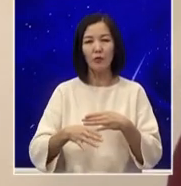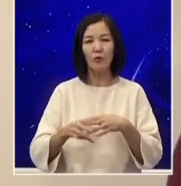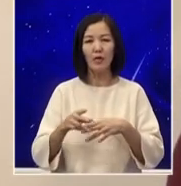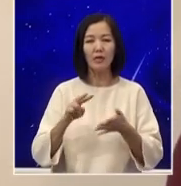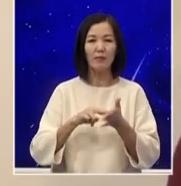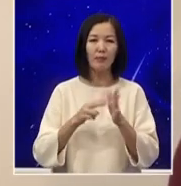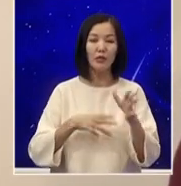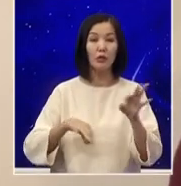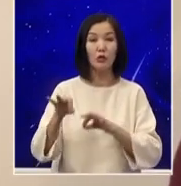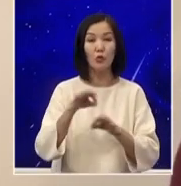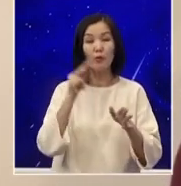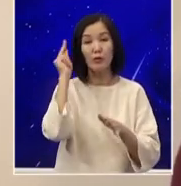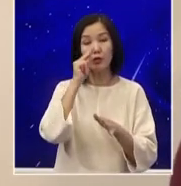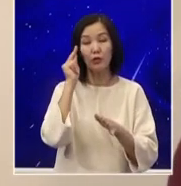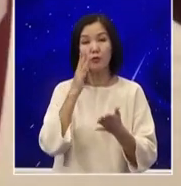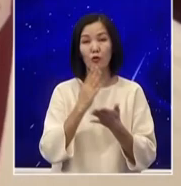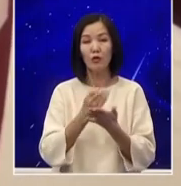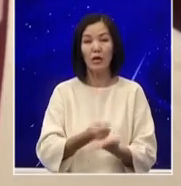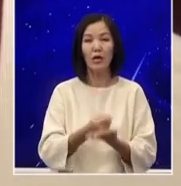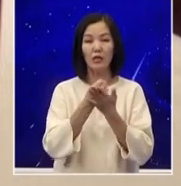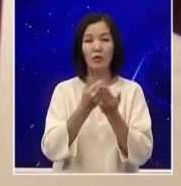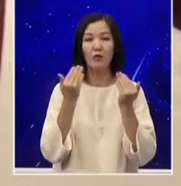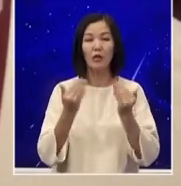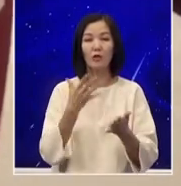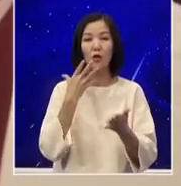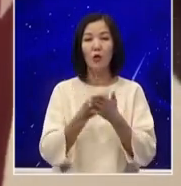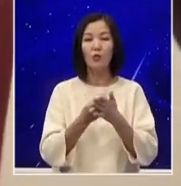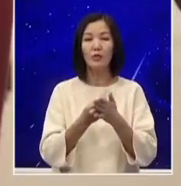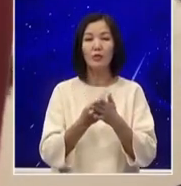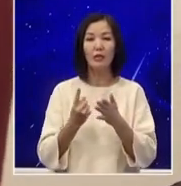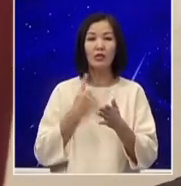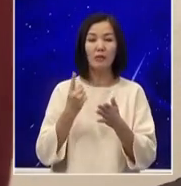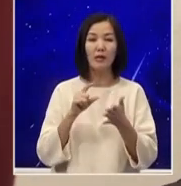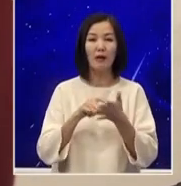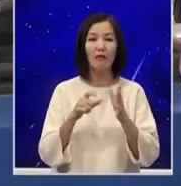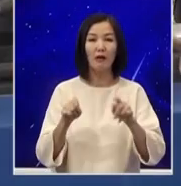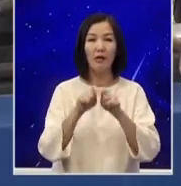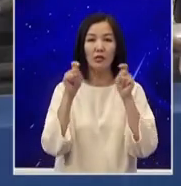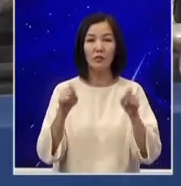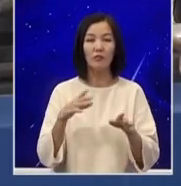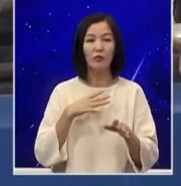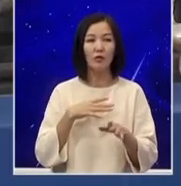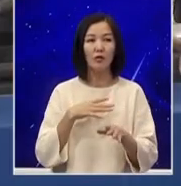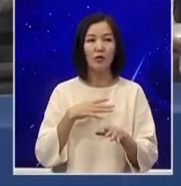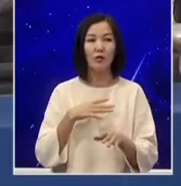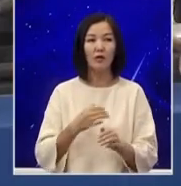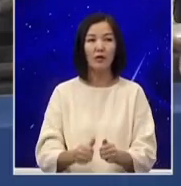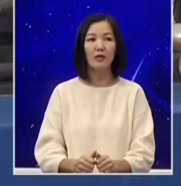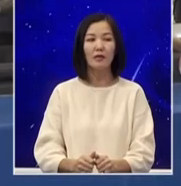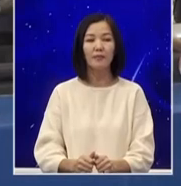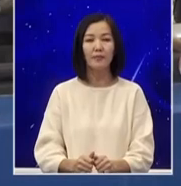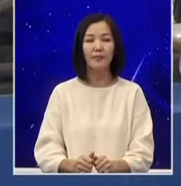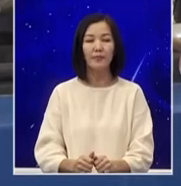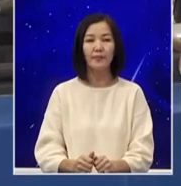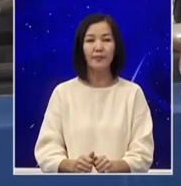жобаларды жасауды үйренді. Қаржылай қолдаудың арқасында қазір өзінің жеке шеберханасын ашып отыр. 5-5 мыңға микроскоп, вакуумный ламинатор